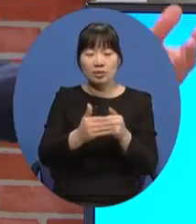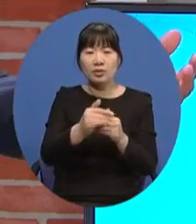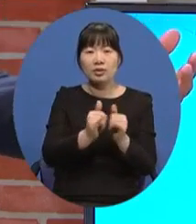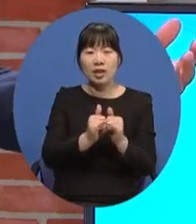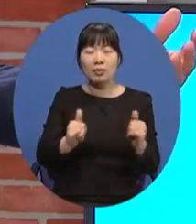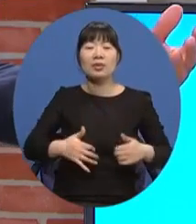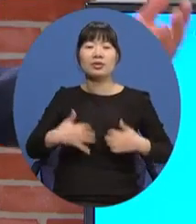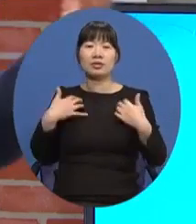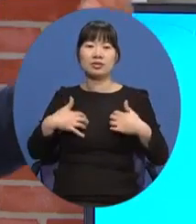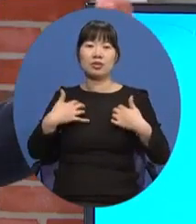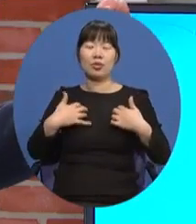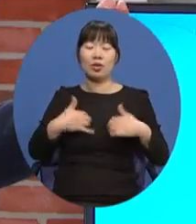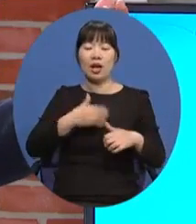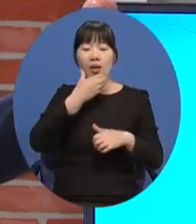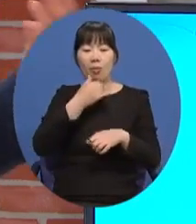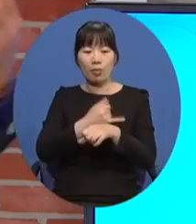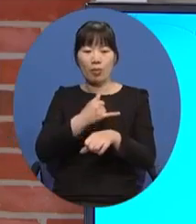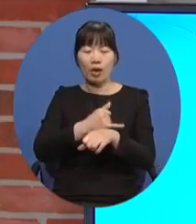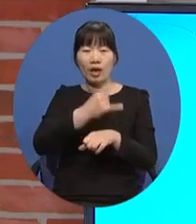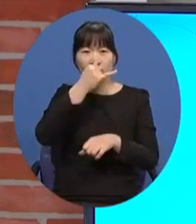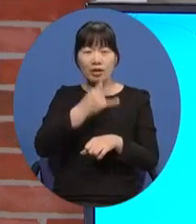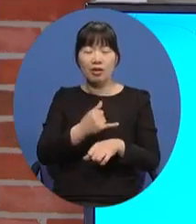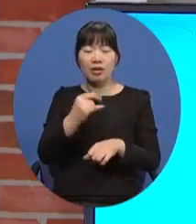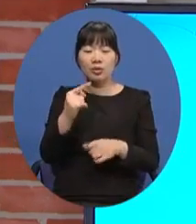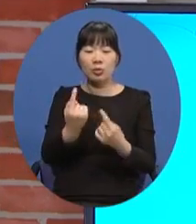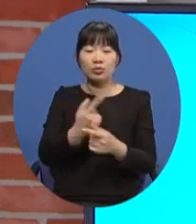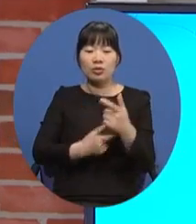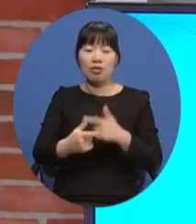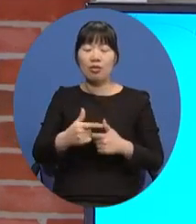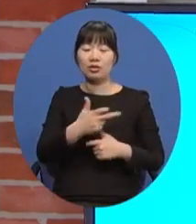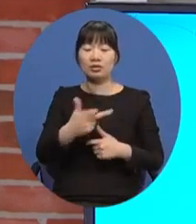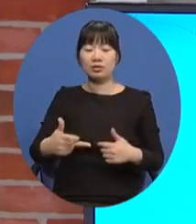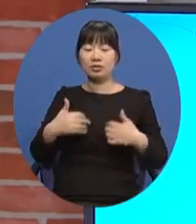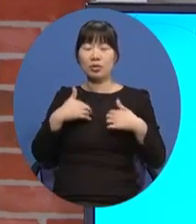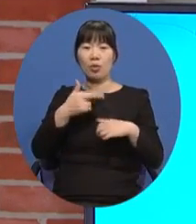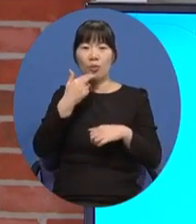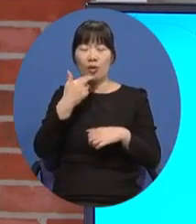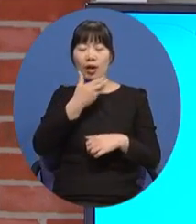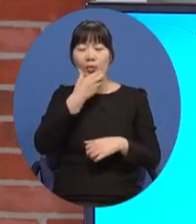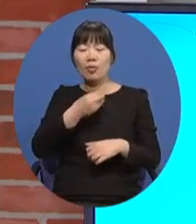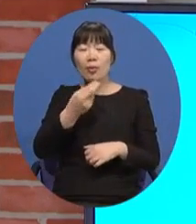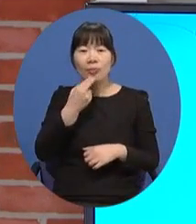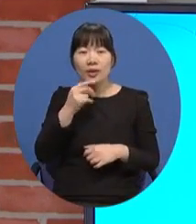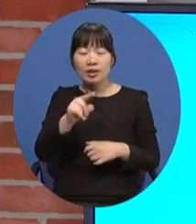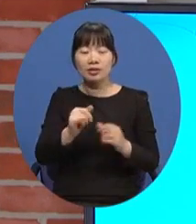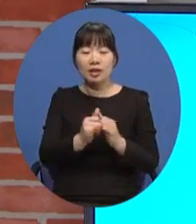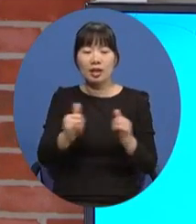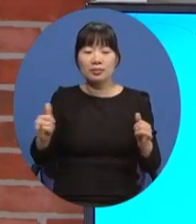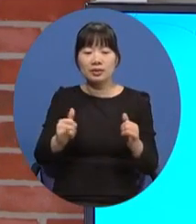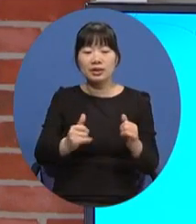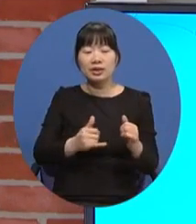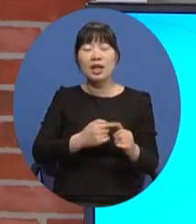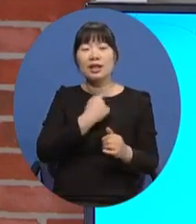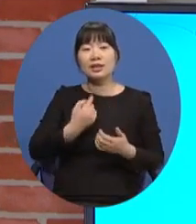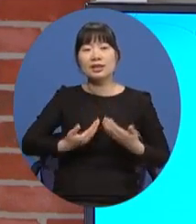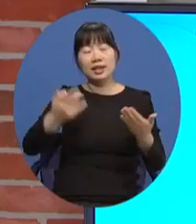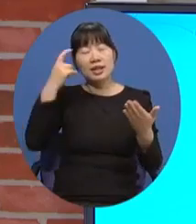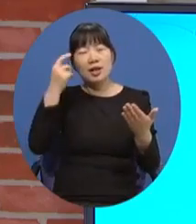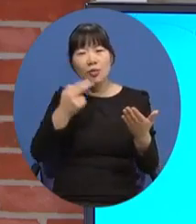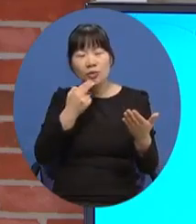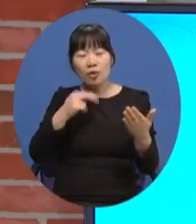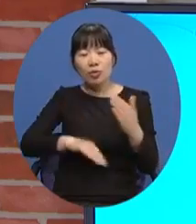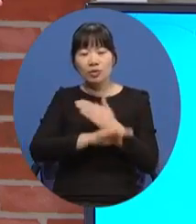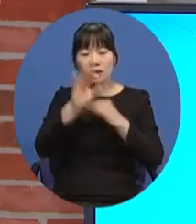사람이 즐거워하고 행복해 하면은 그보다 큰 즐거움이 없고 행복이 없는데 그 사람은 희생이라고 생각하지 않습니다. 우리가